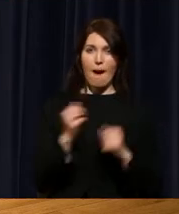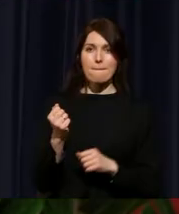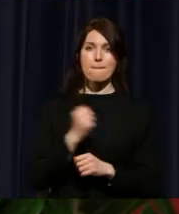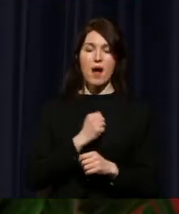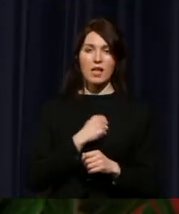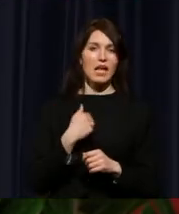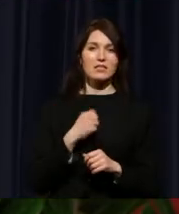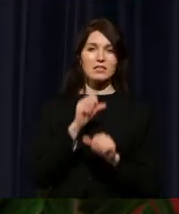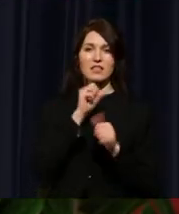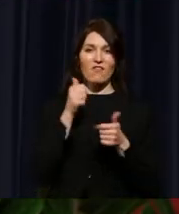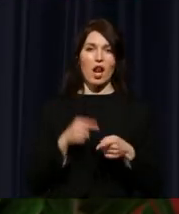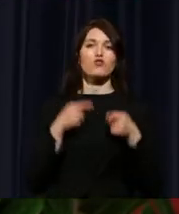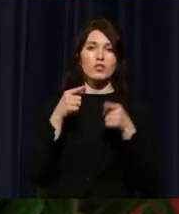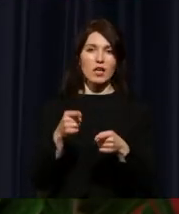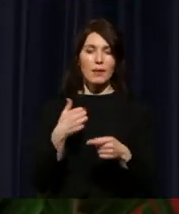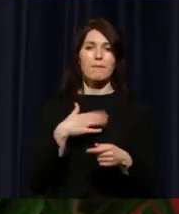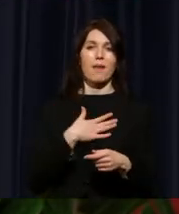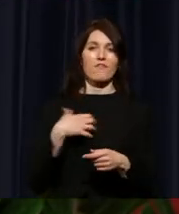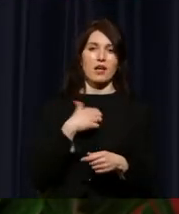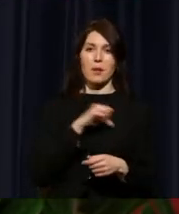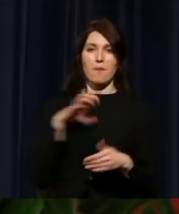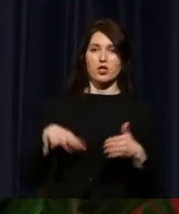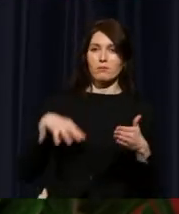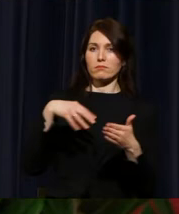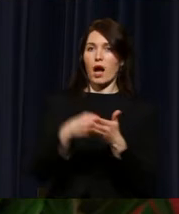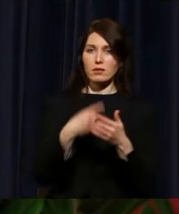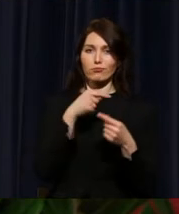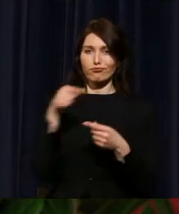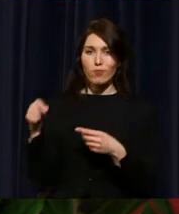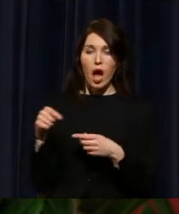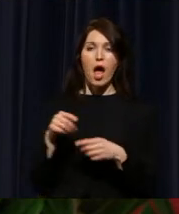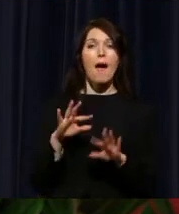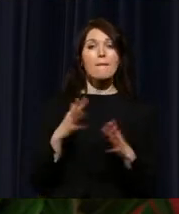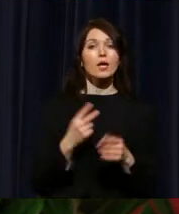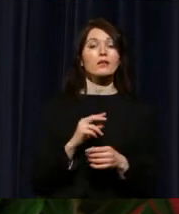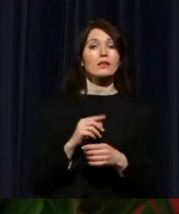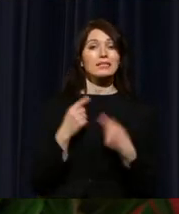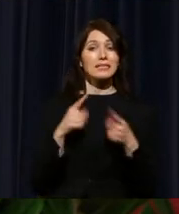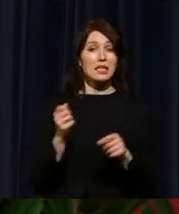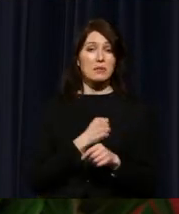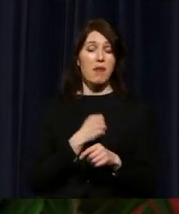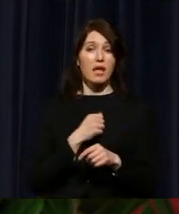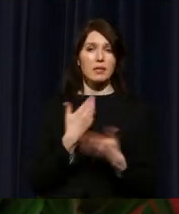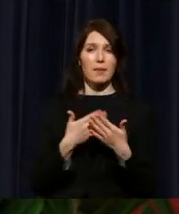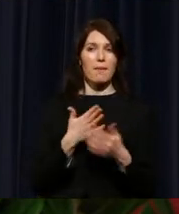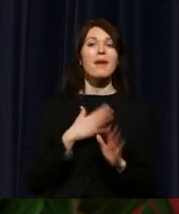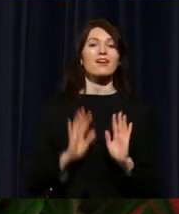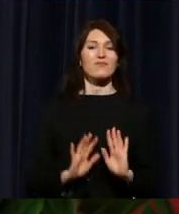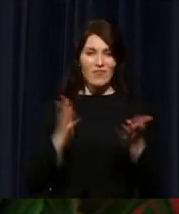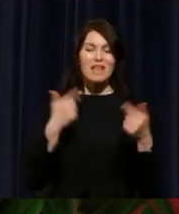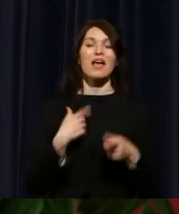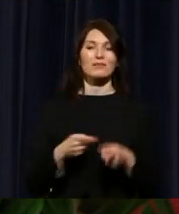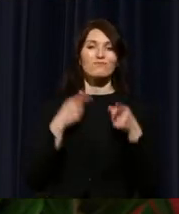bailes es netikšu iekšā, man būs jāmaksā un vispārējais. Savukārt otrs varbūt bailes arī no tā, ka man izdosies. Es tagad